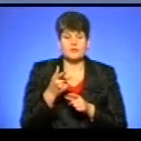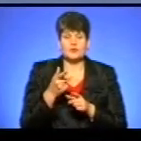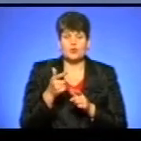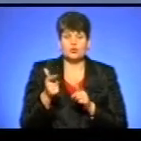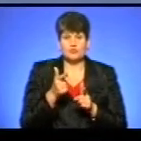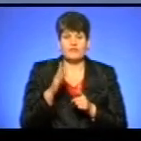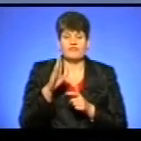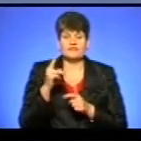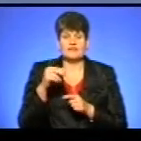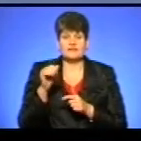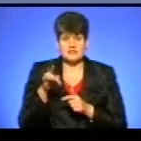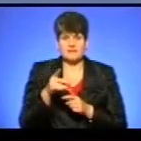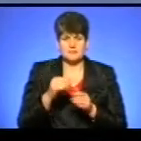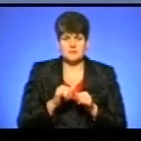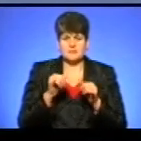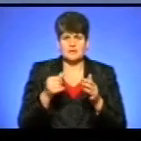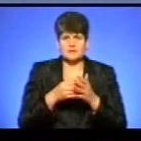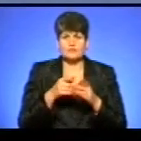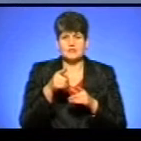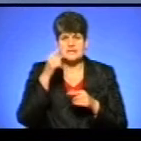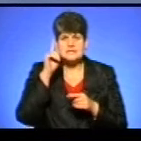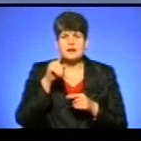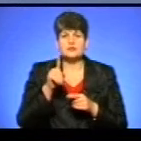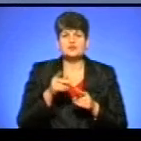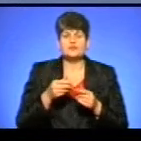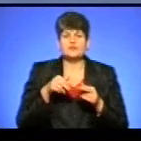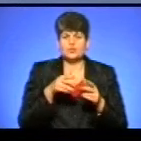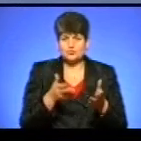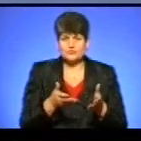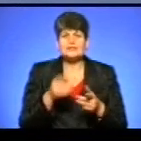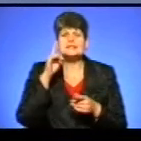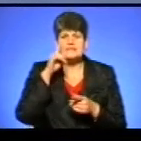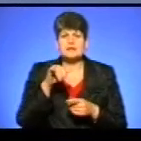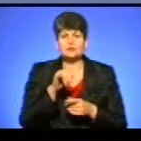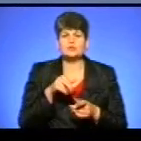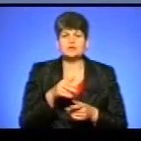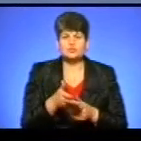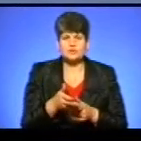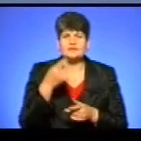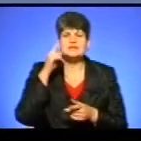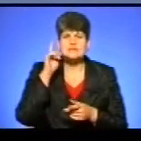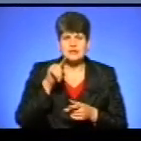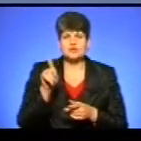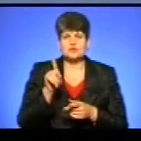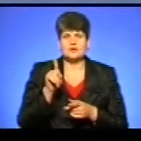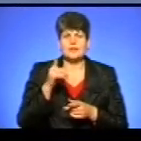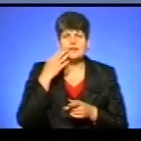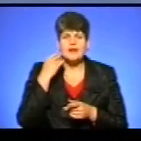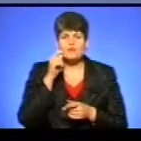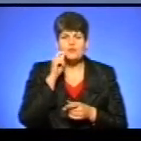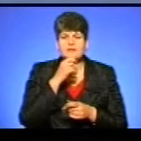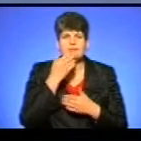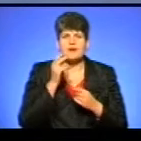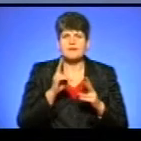І ви ще їм повишаєте ціну, вони знали, на що вони йдуть, вони знали, куди вони йдуть. І вони знали, що легко зараз в Україні нема